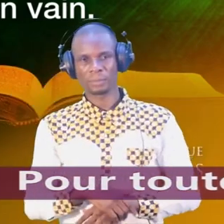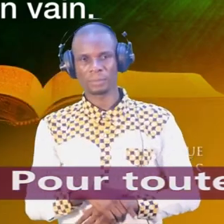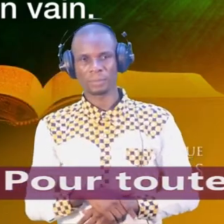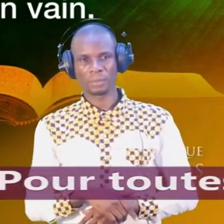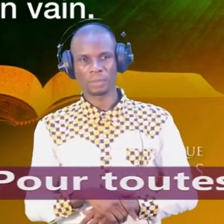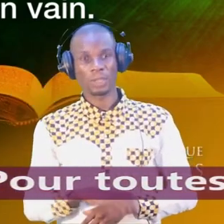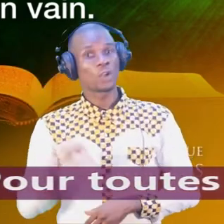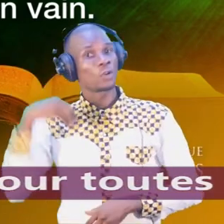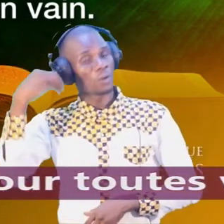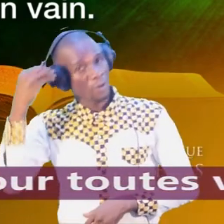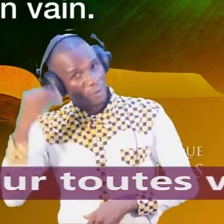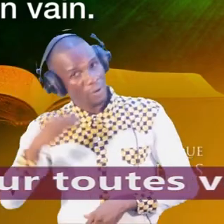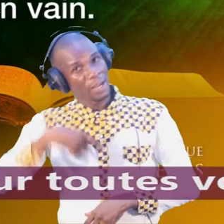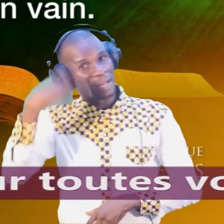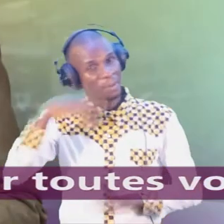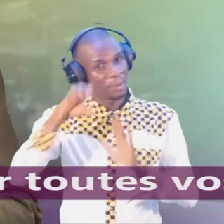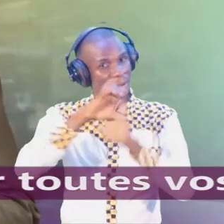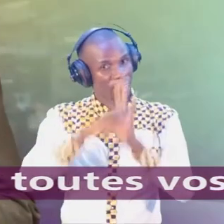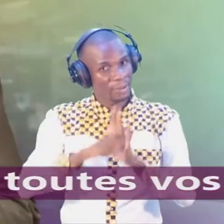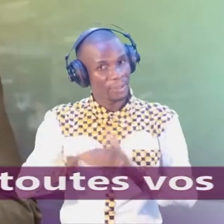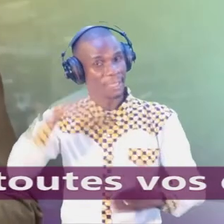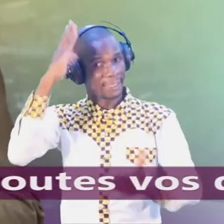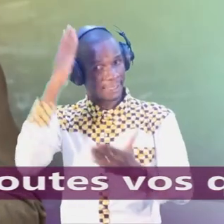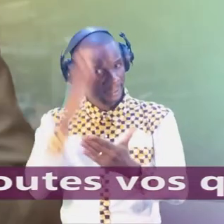hatia mtu aliyetaja jina lake bure.